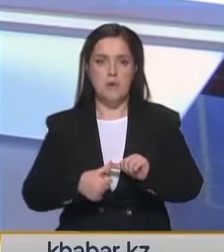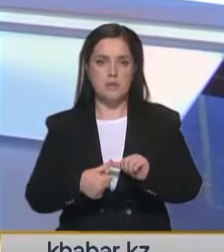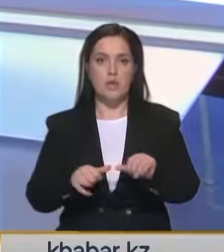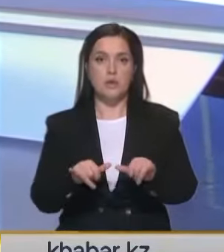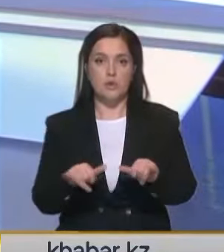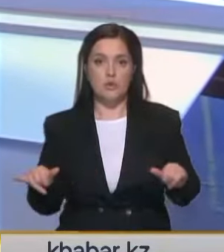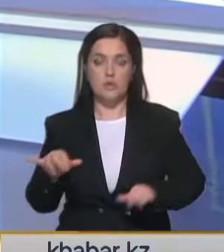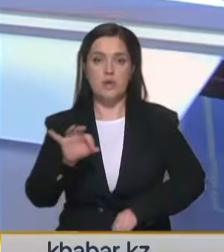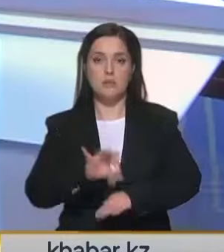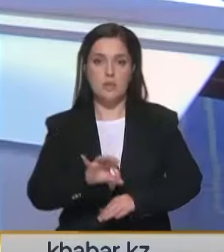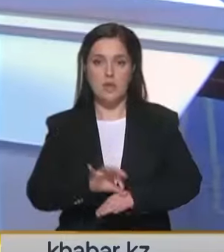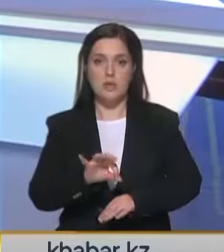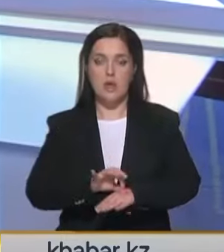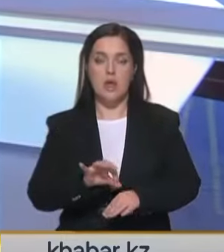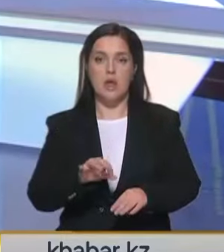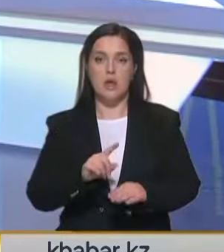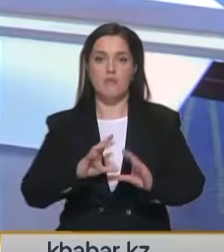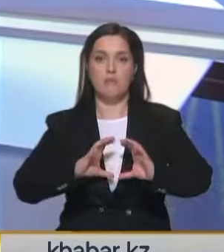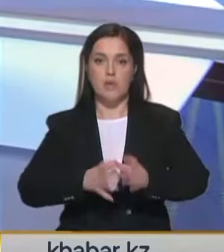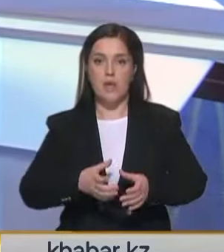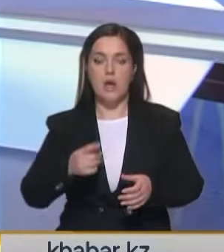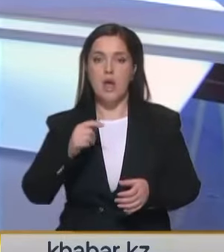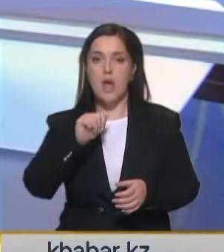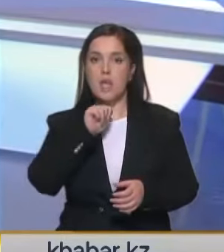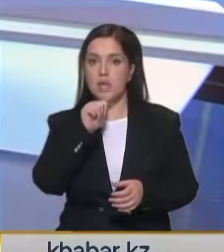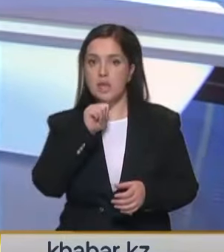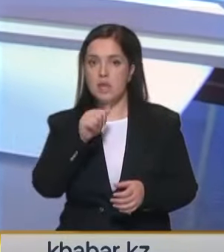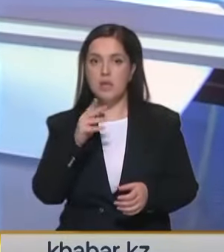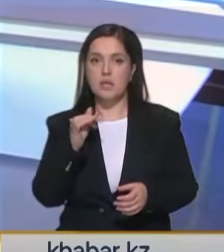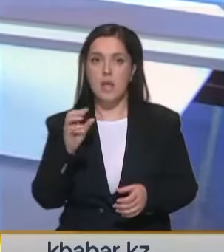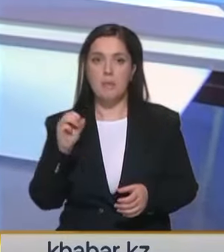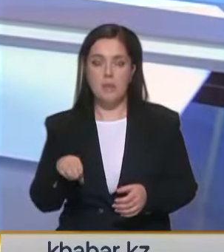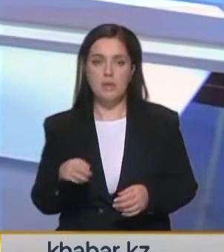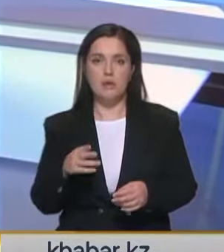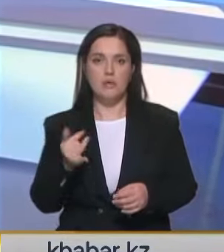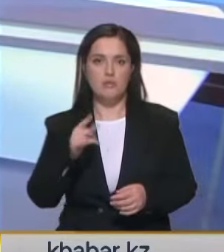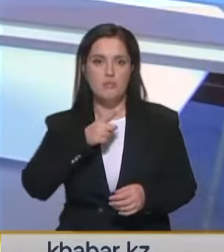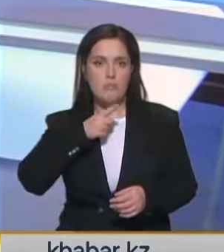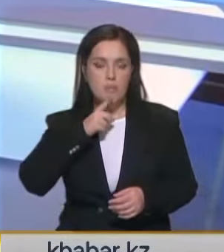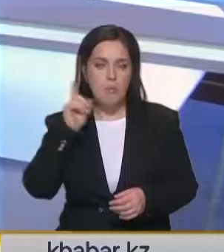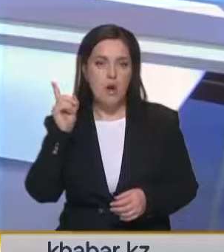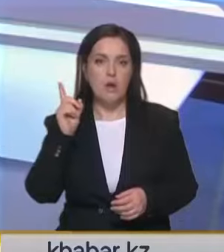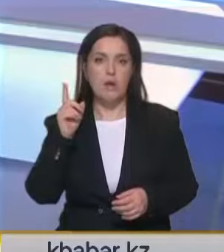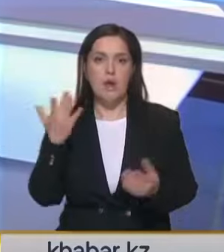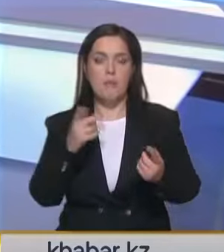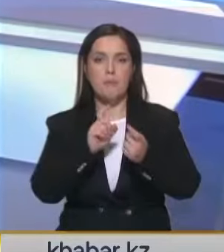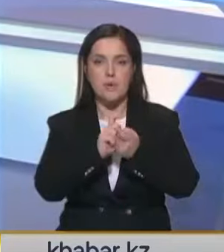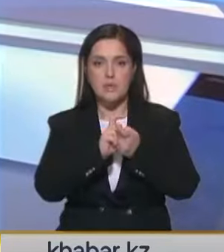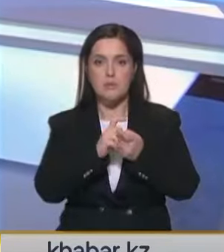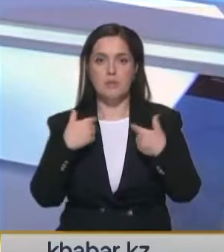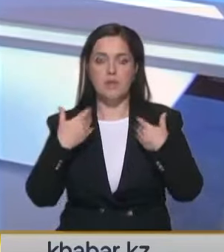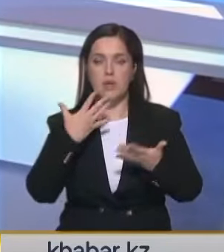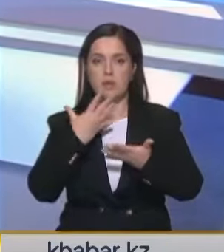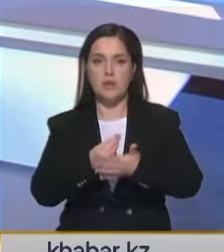показывает постоянный рост этого заболевания в стране, так и в мире. Кроме того, диабет стремительно молодеет. Какие меры по борьбе с